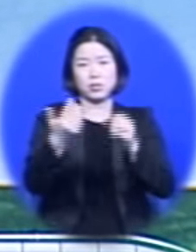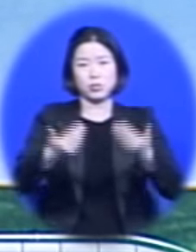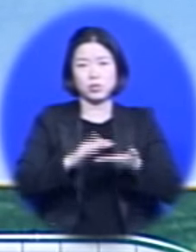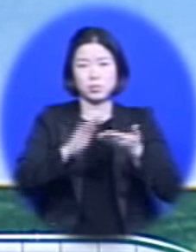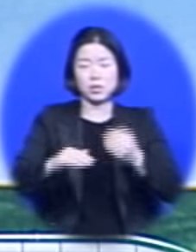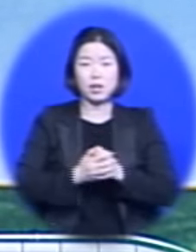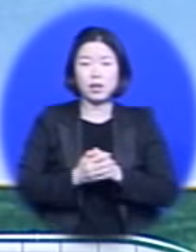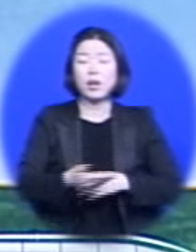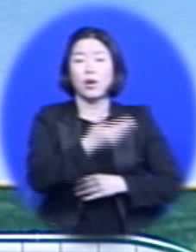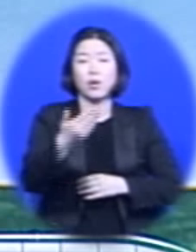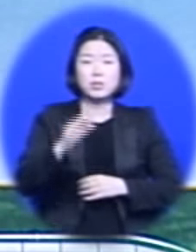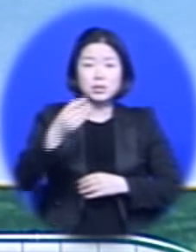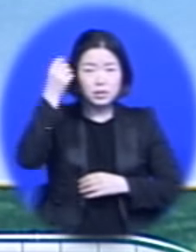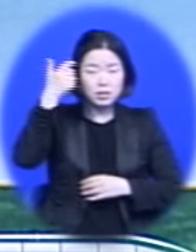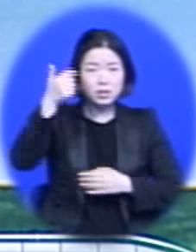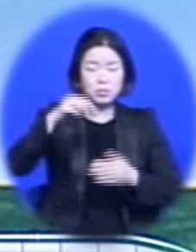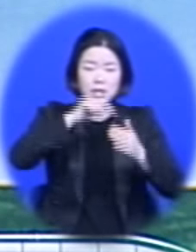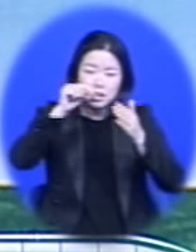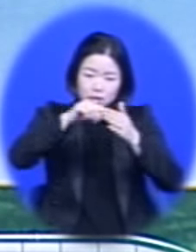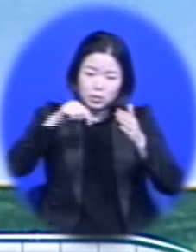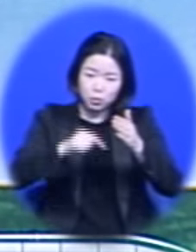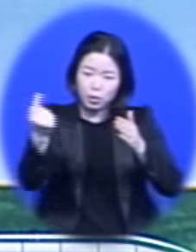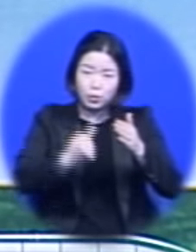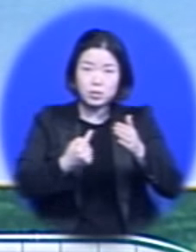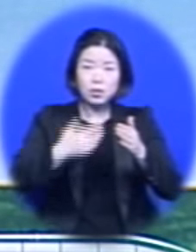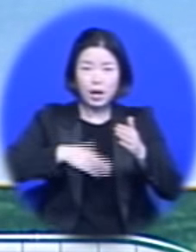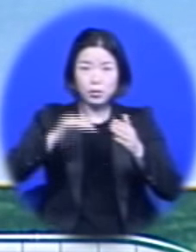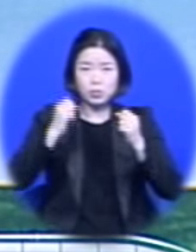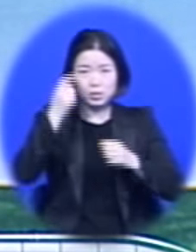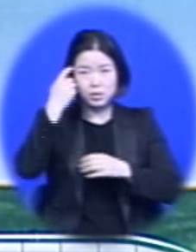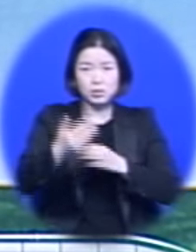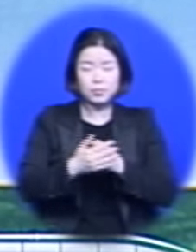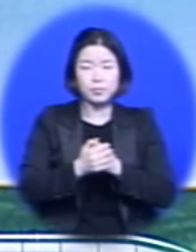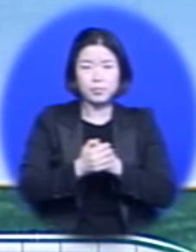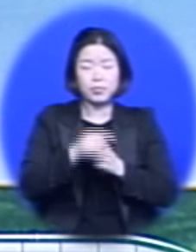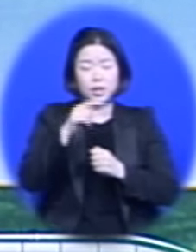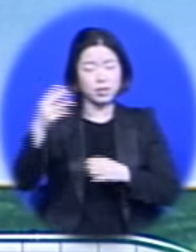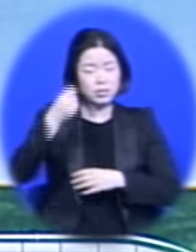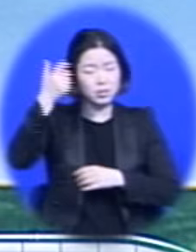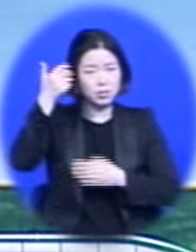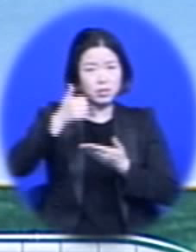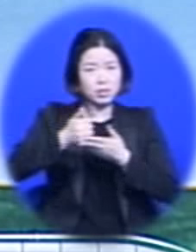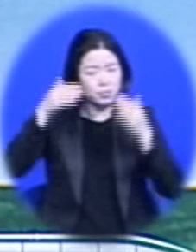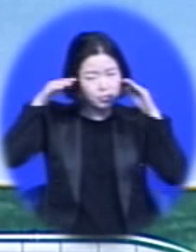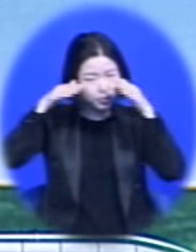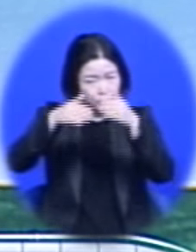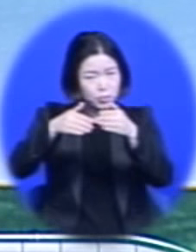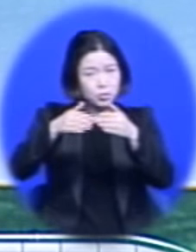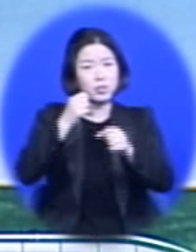여러분, 그 성령님이 이미 여러분 안에 오신 걸 모르십니까? 그 성령님을 주목하시고 사셔야 됩니다.